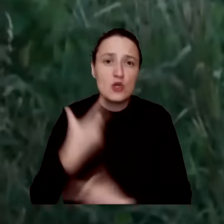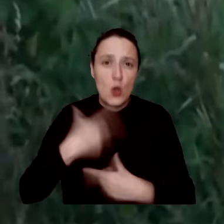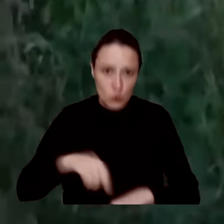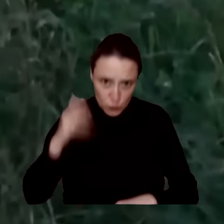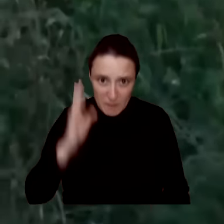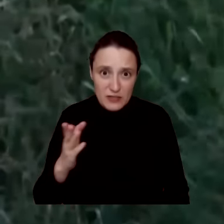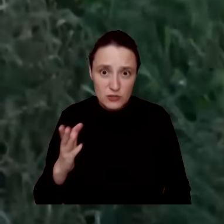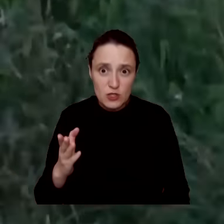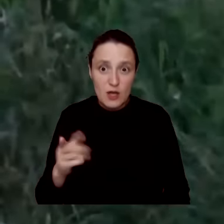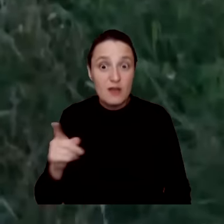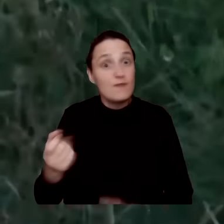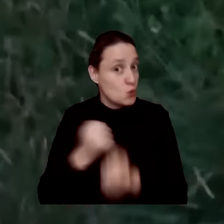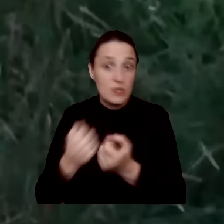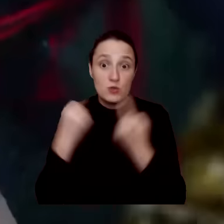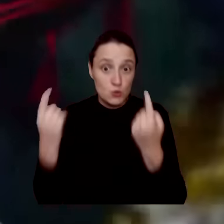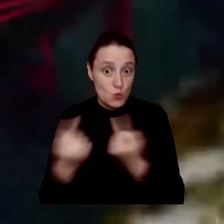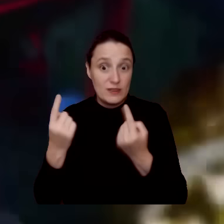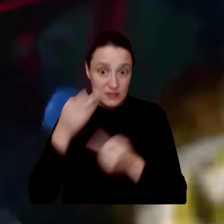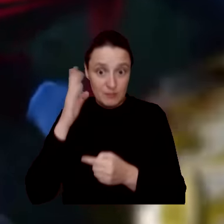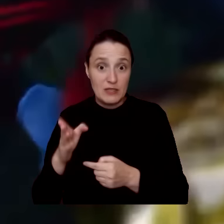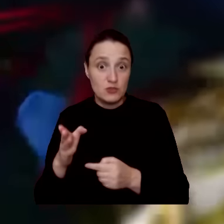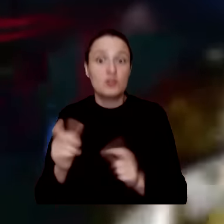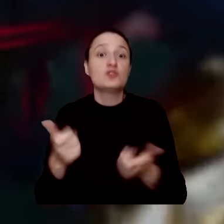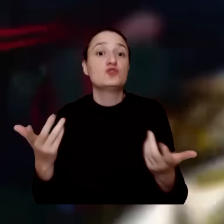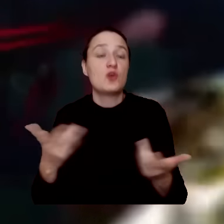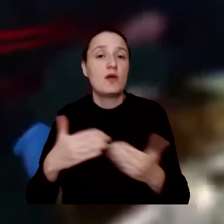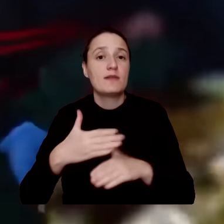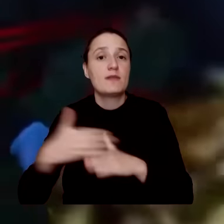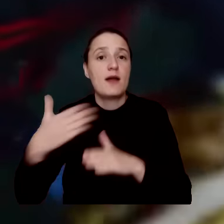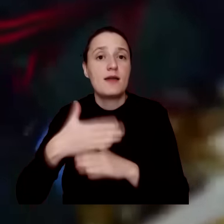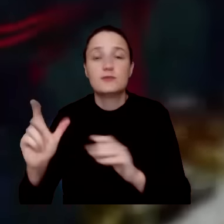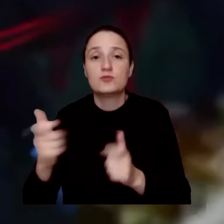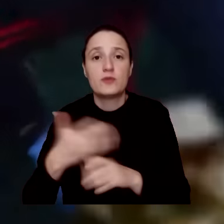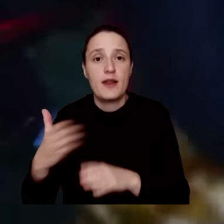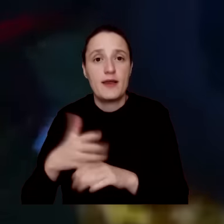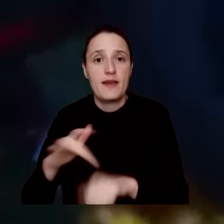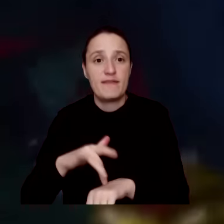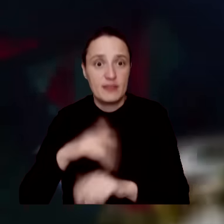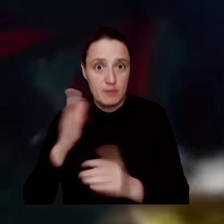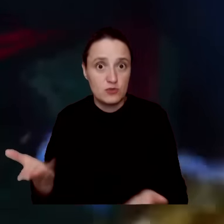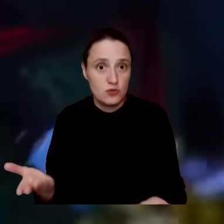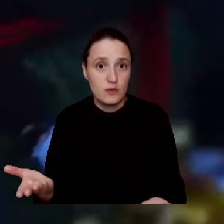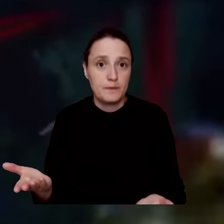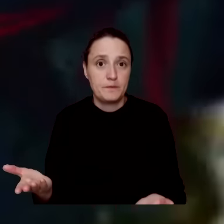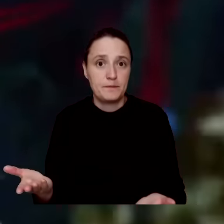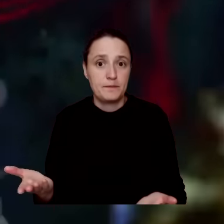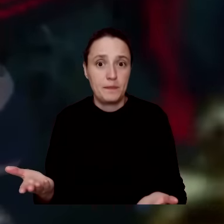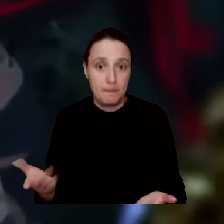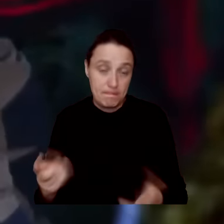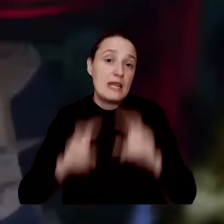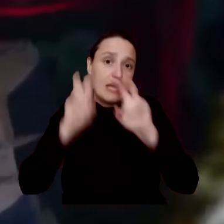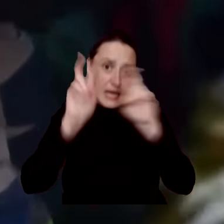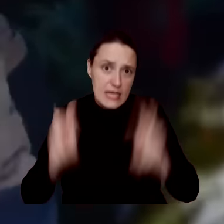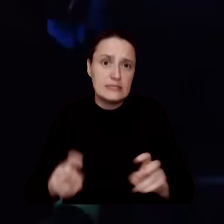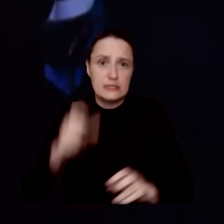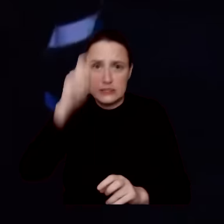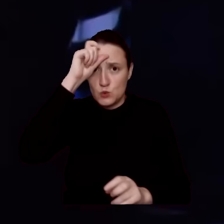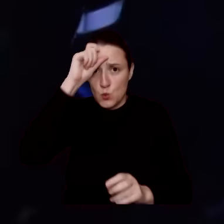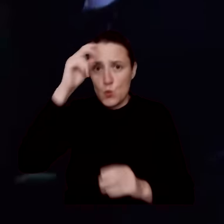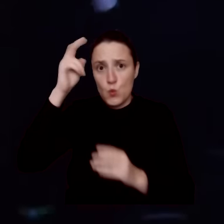trudnym położeniu i co będzie prowadzić do raz właśnie kryzysu humanitarnego,